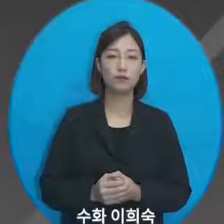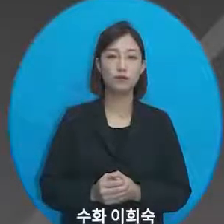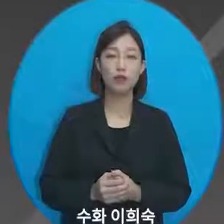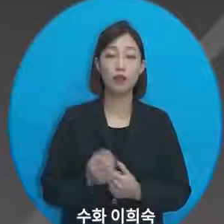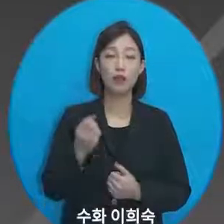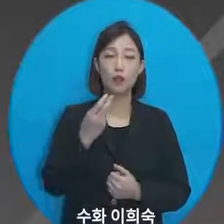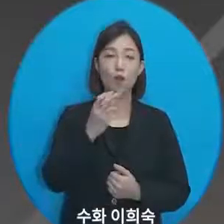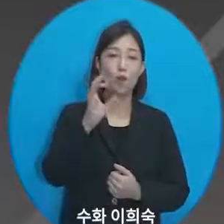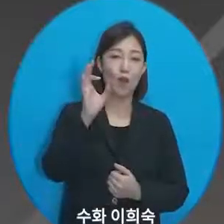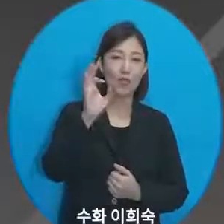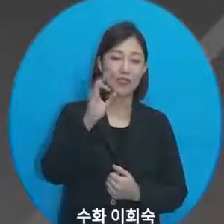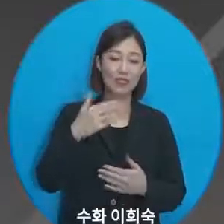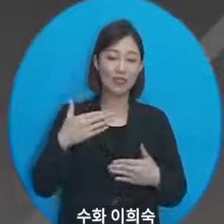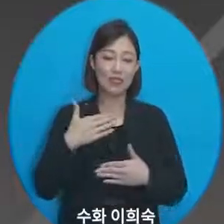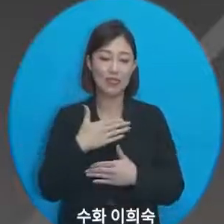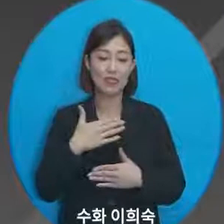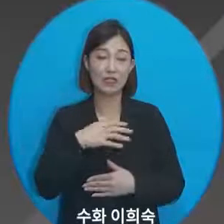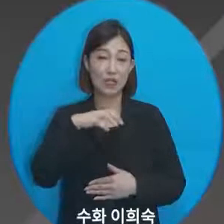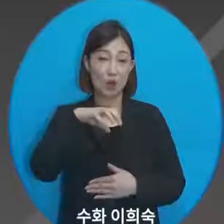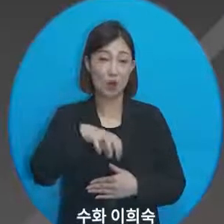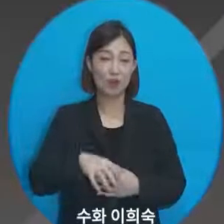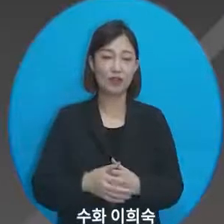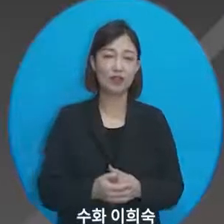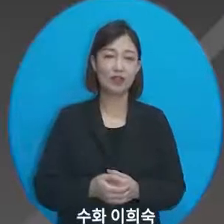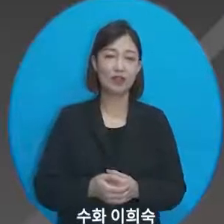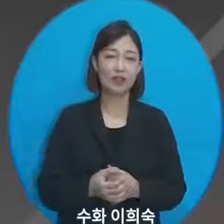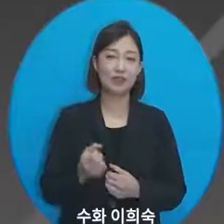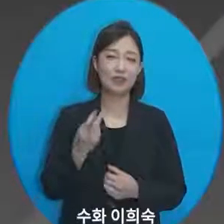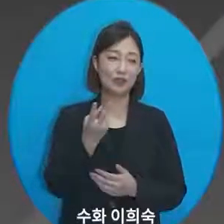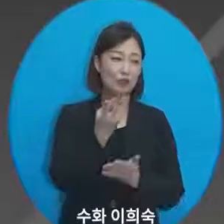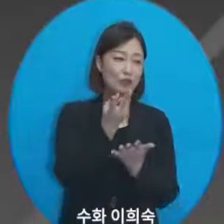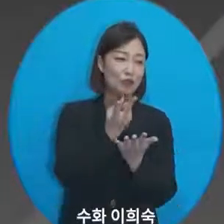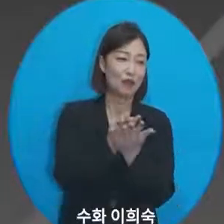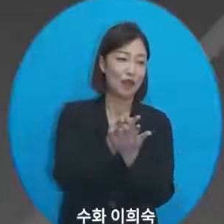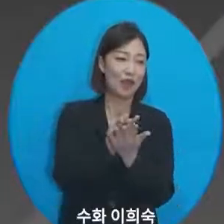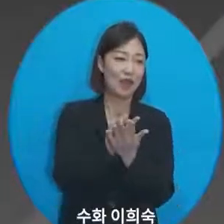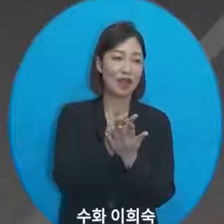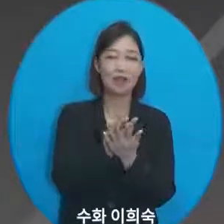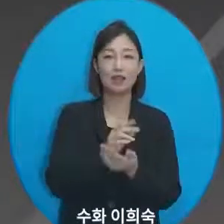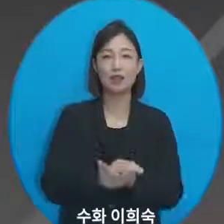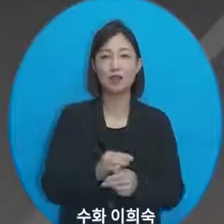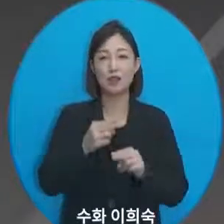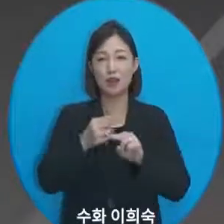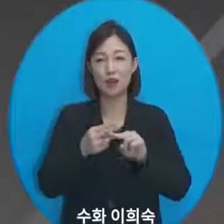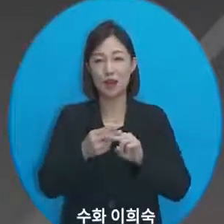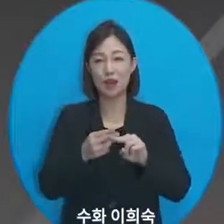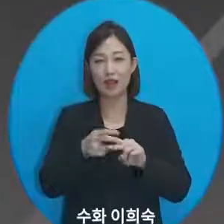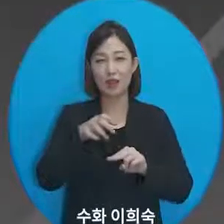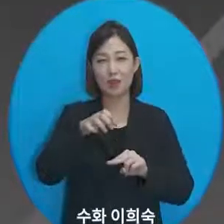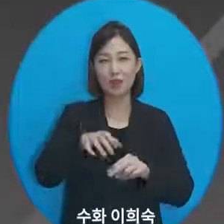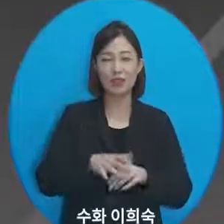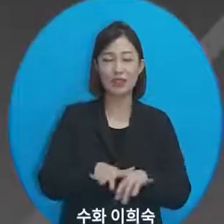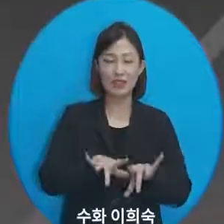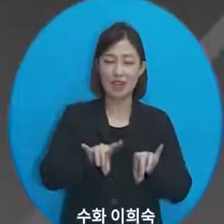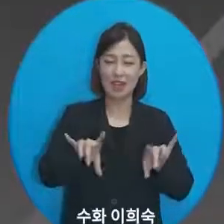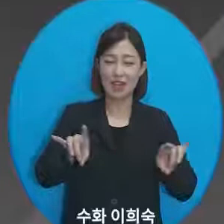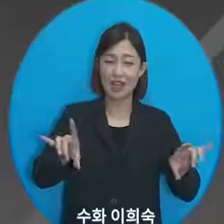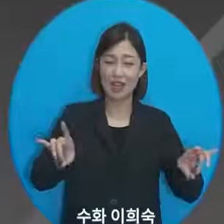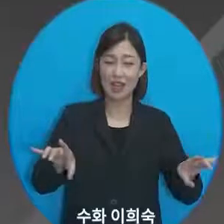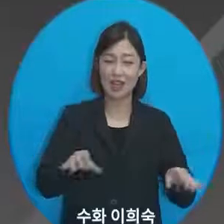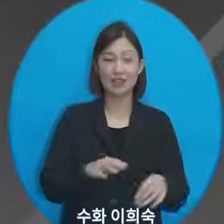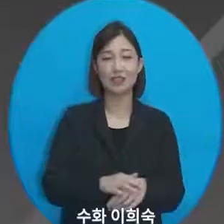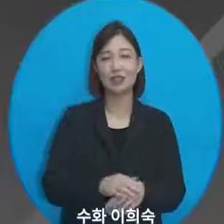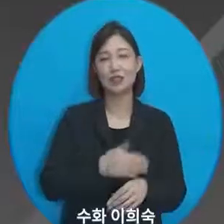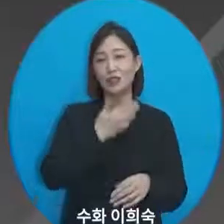화장실, 욕실, 이게 침실, 화장실, 주방 이러한 관점에서 봤을 때 나이가 들어가면서 그 공간에